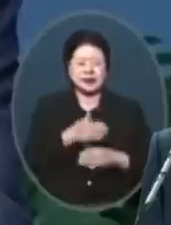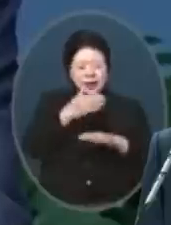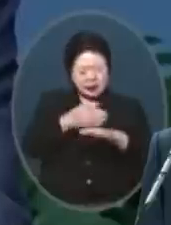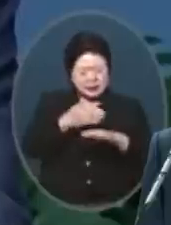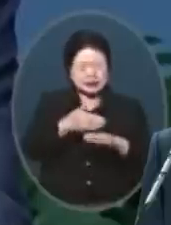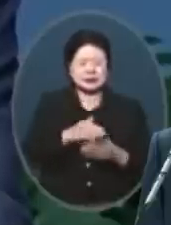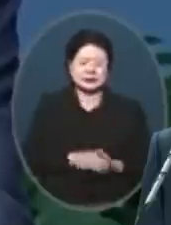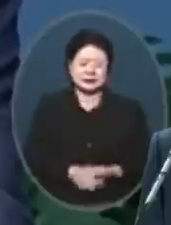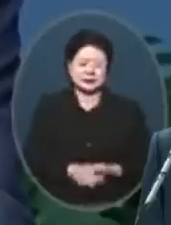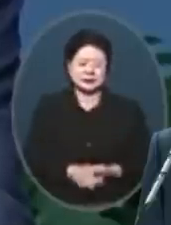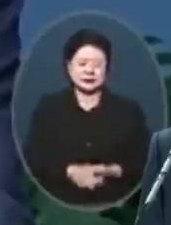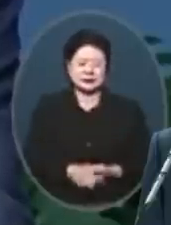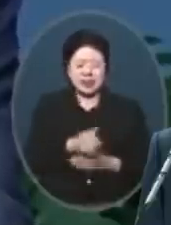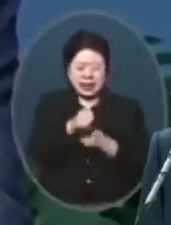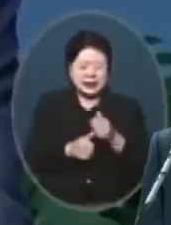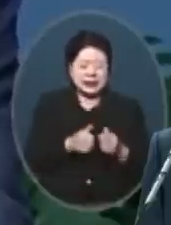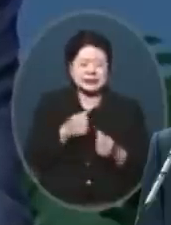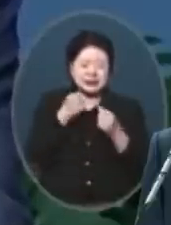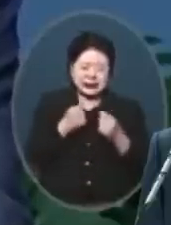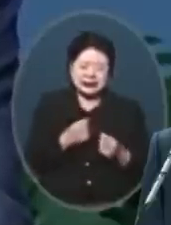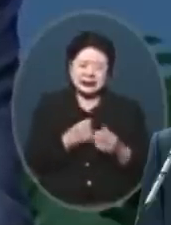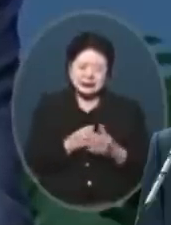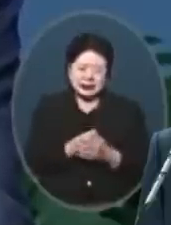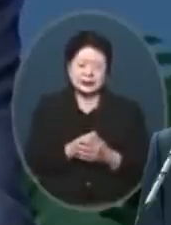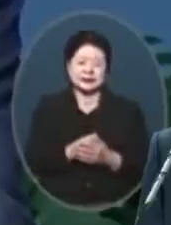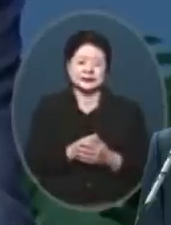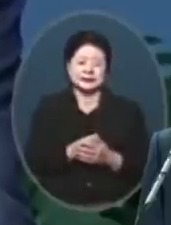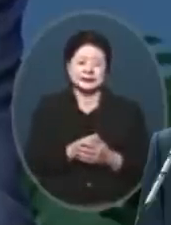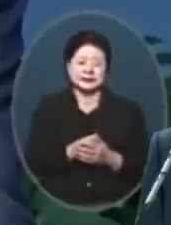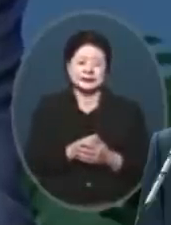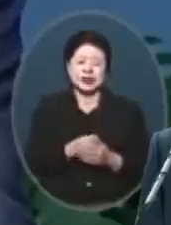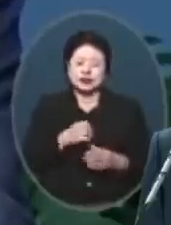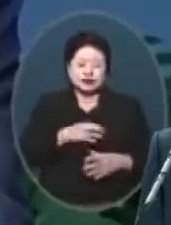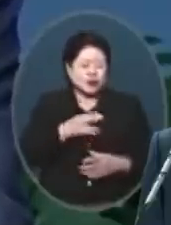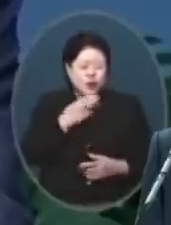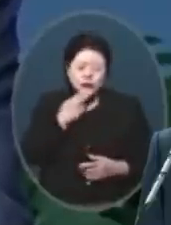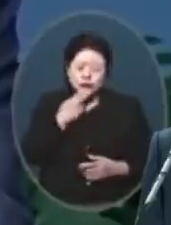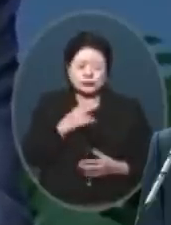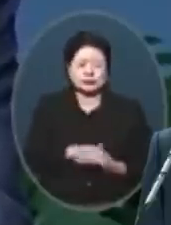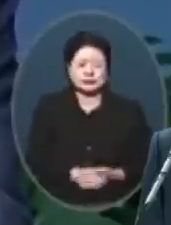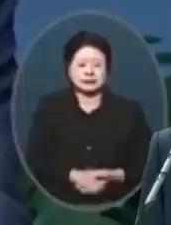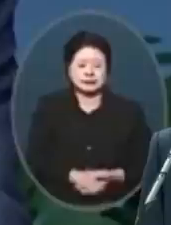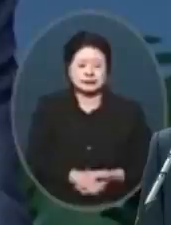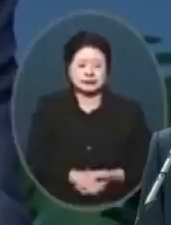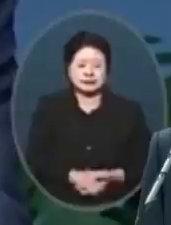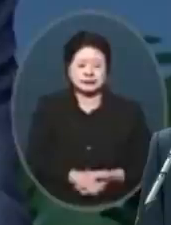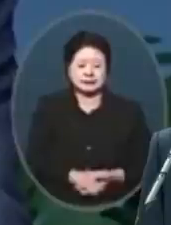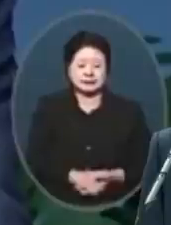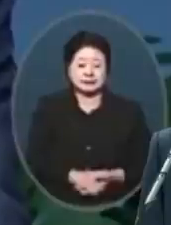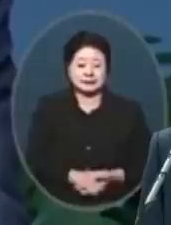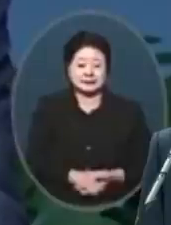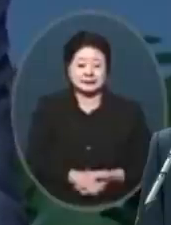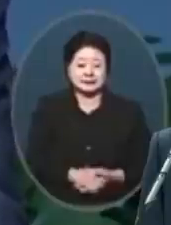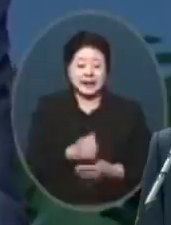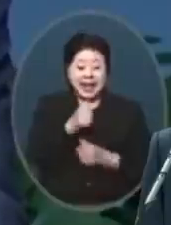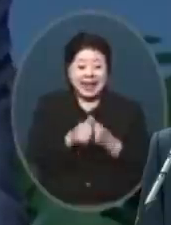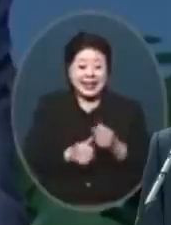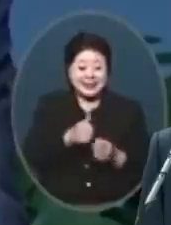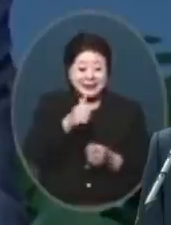감사합니다. 하나님이 계시니 두려울 것이 없습니다. 그렇게 하니까